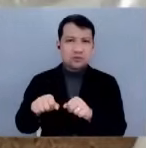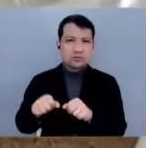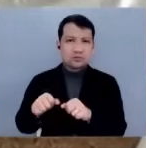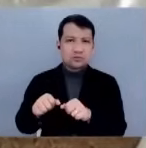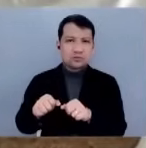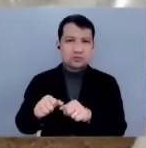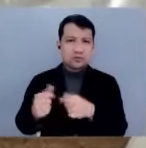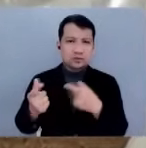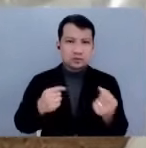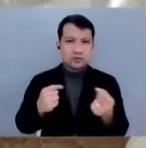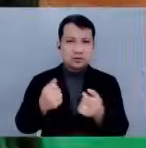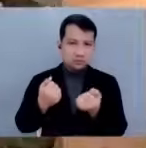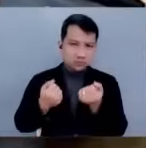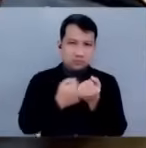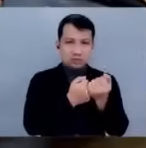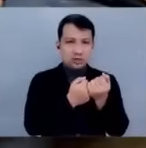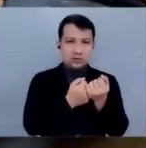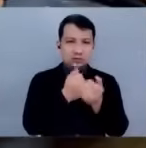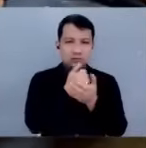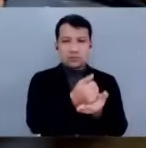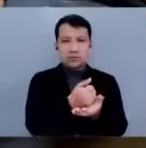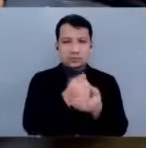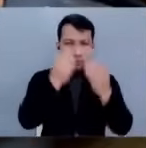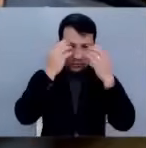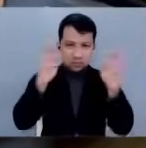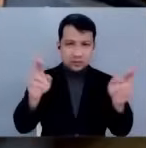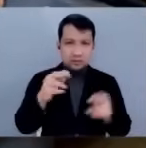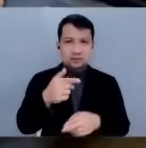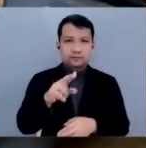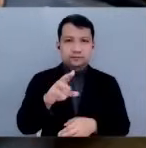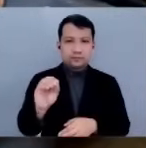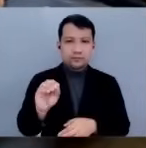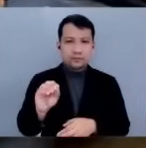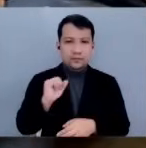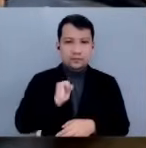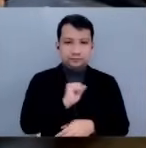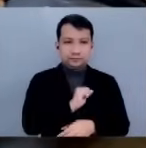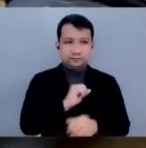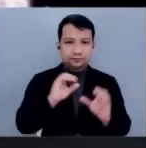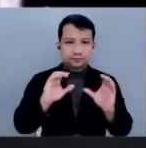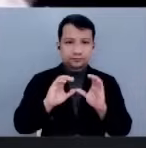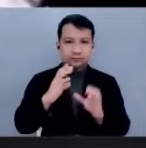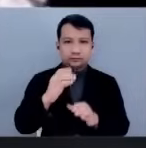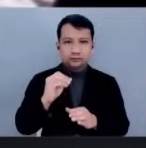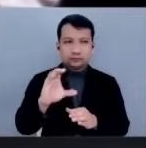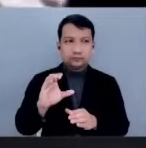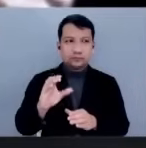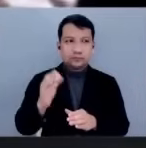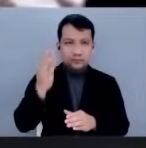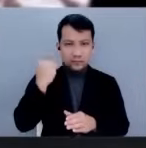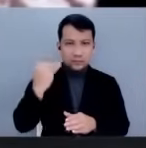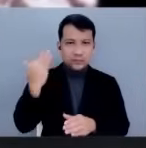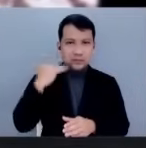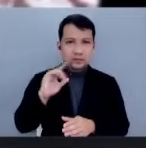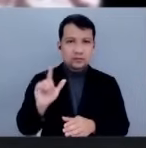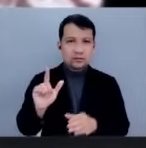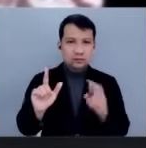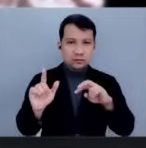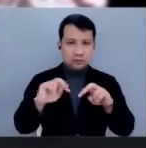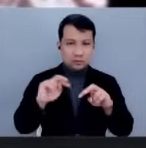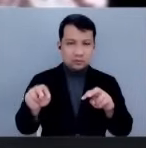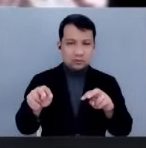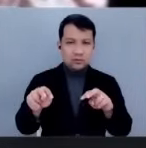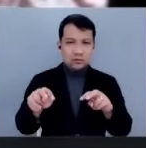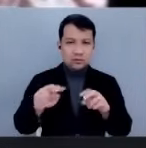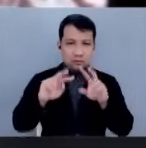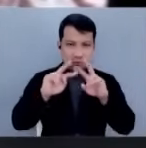para tulungan namin siya. Sinumiti na raw ng COMELEC sa Senado ang Certificate of Candidacy ni Guo noong 2022. Parte ito ng investigasyon